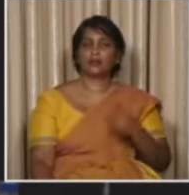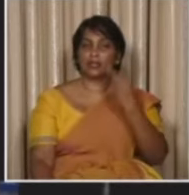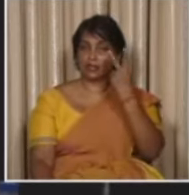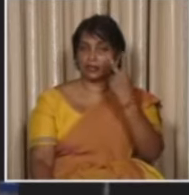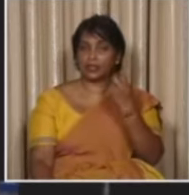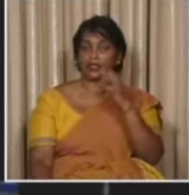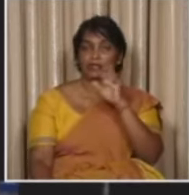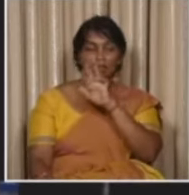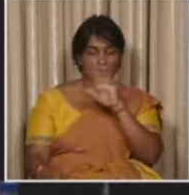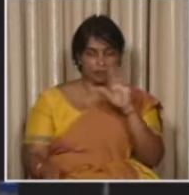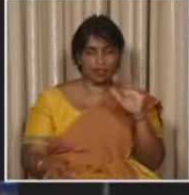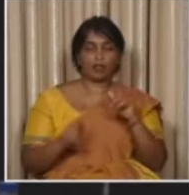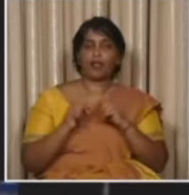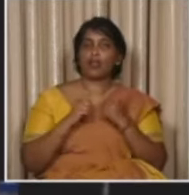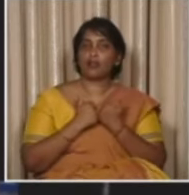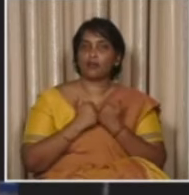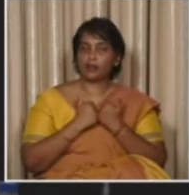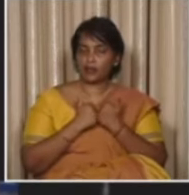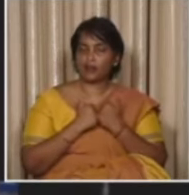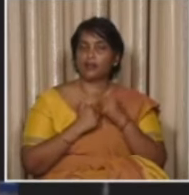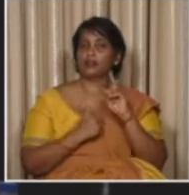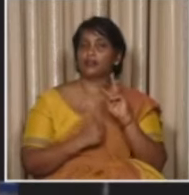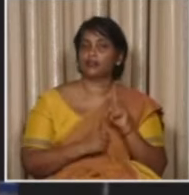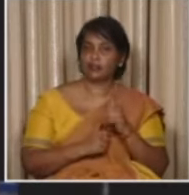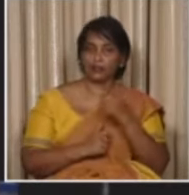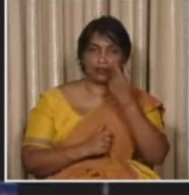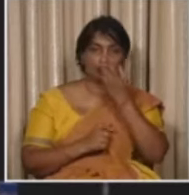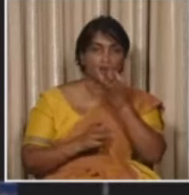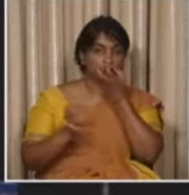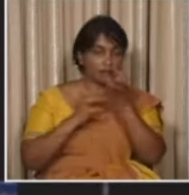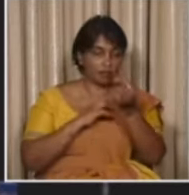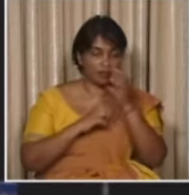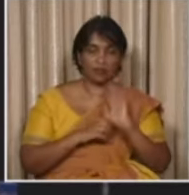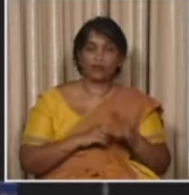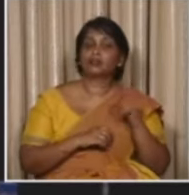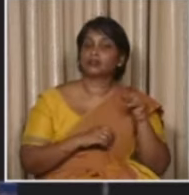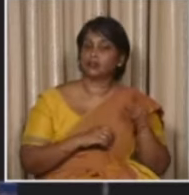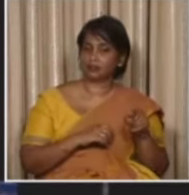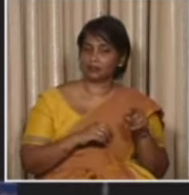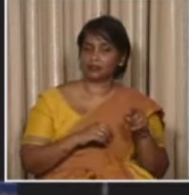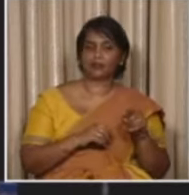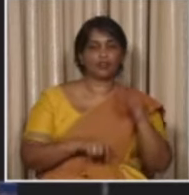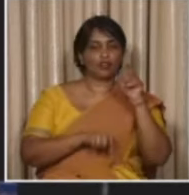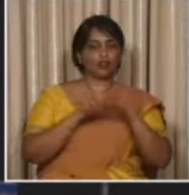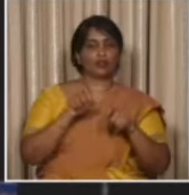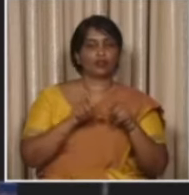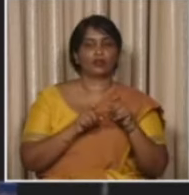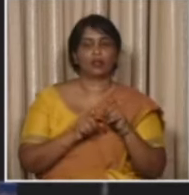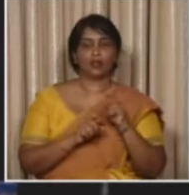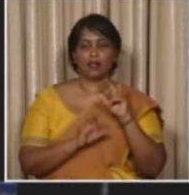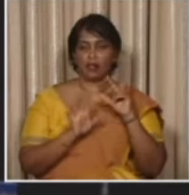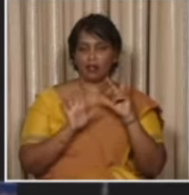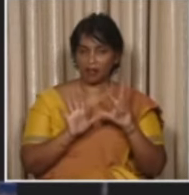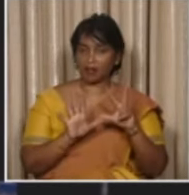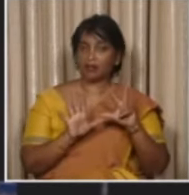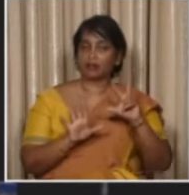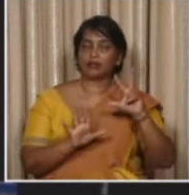2019 അപ്രേൽ 21 പ്രഹാരേൻ പ്രഹാരകയാൻ 8 ദിനിക് മരാഗന